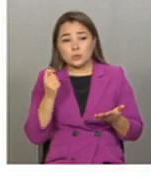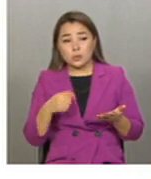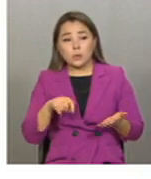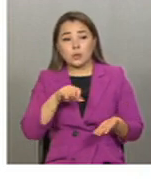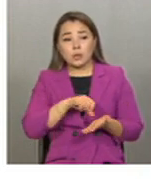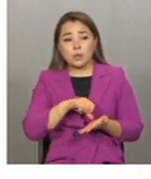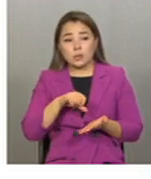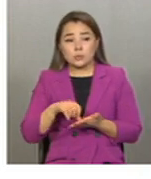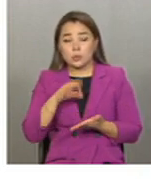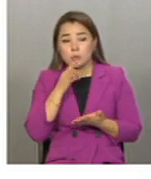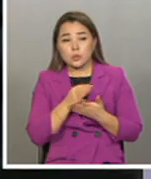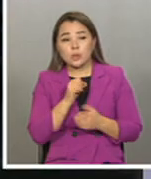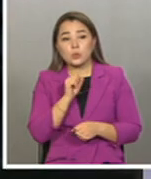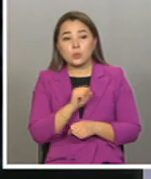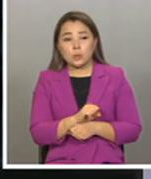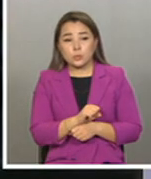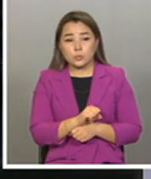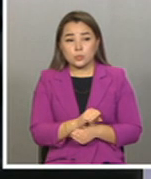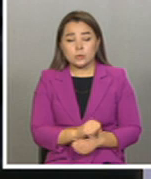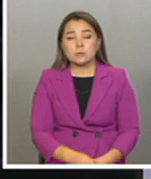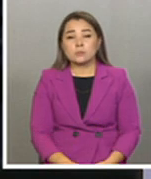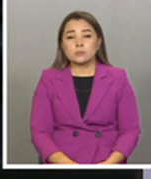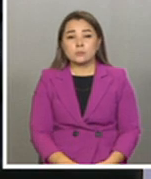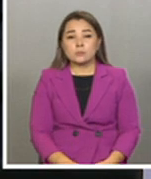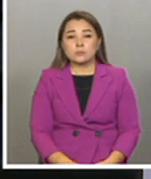қатысуын тоқтату.